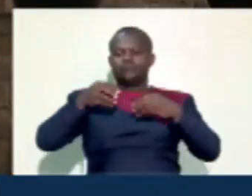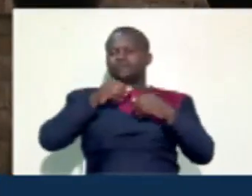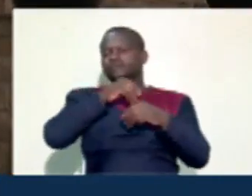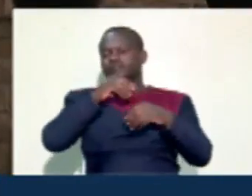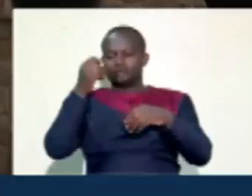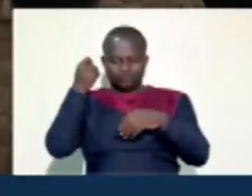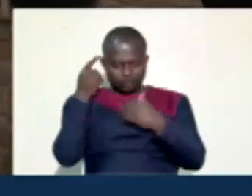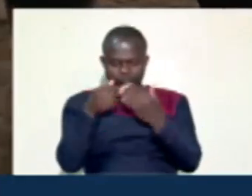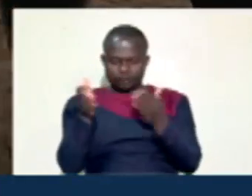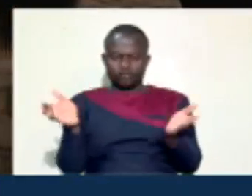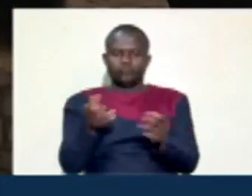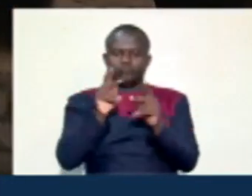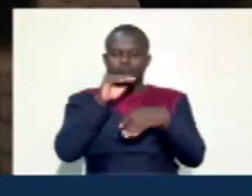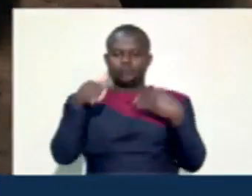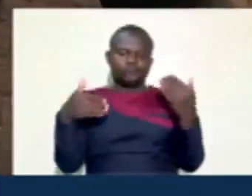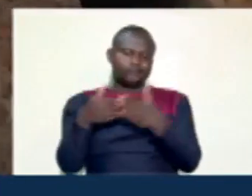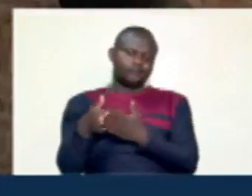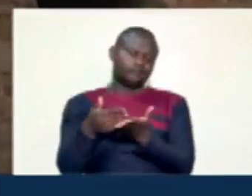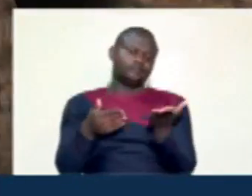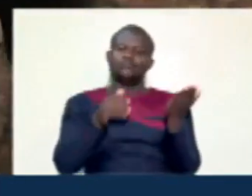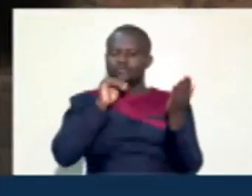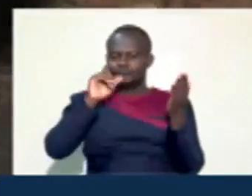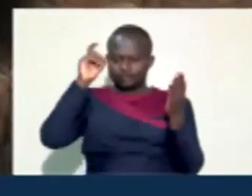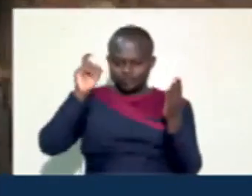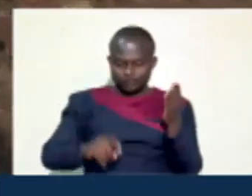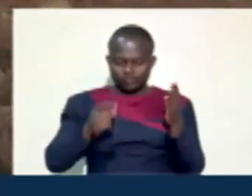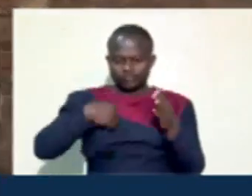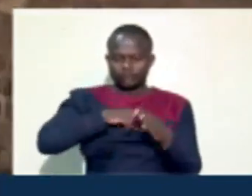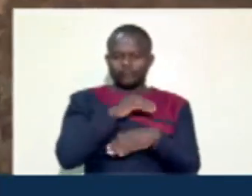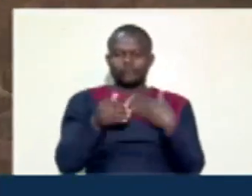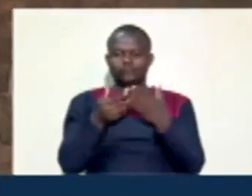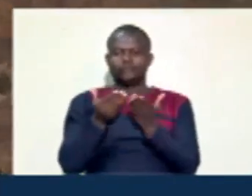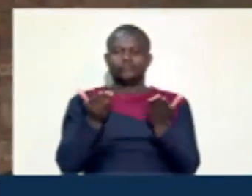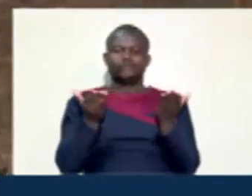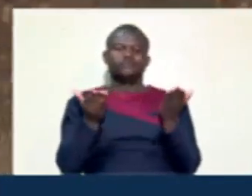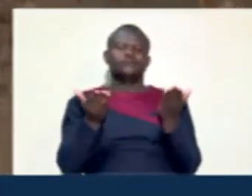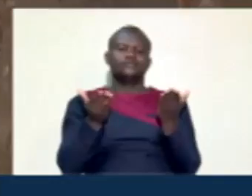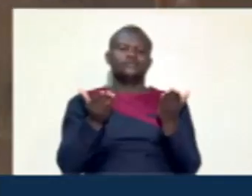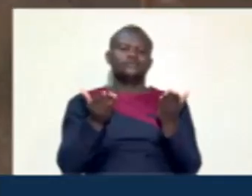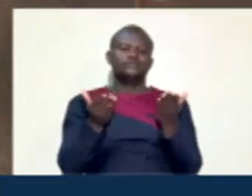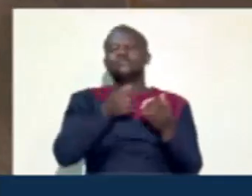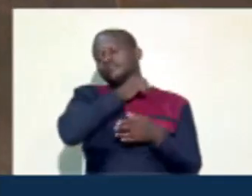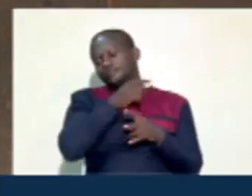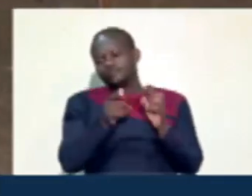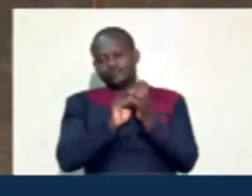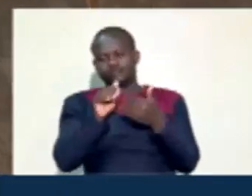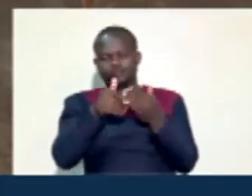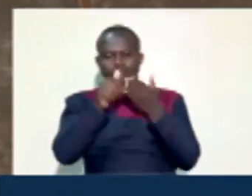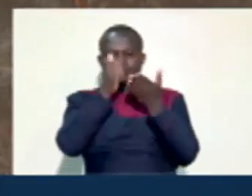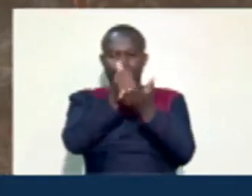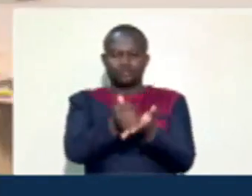tukaba turimo dukangurira abaturage yuko badakwiye kumena ibishingwe muri za ruhurura, ariko nanone